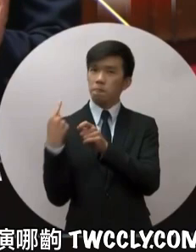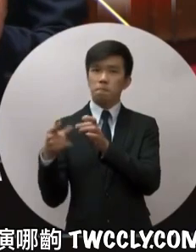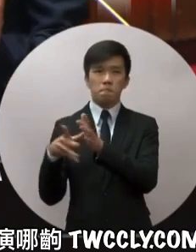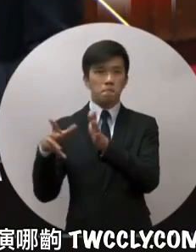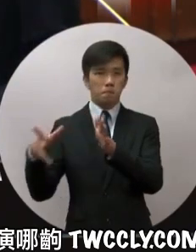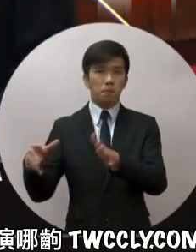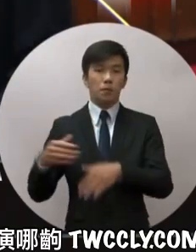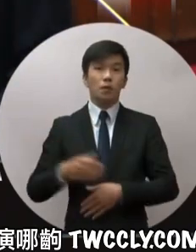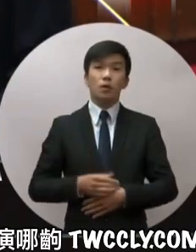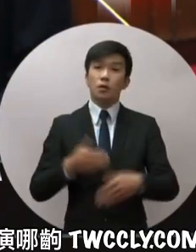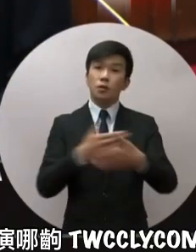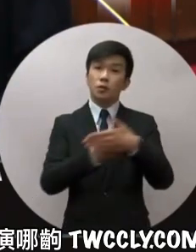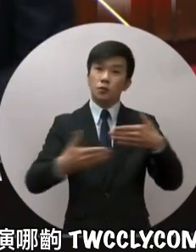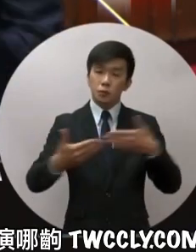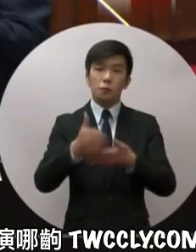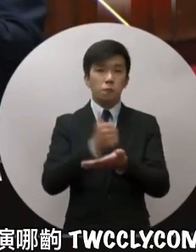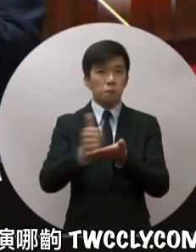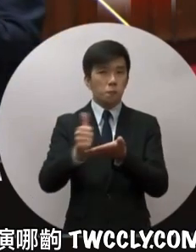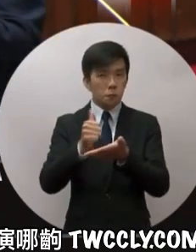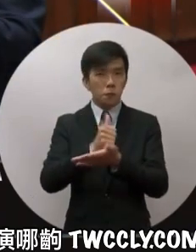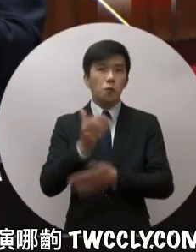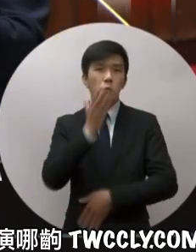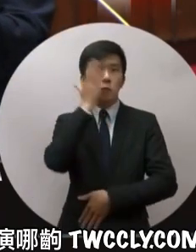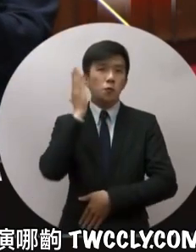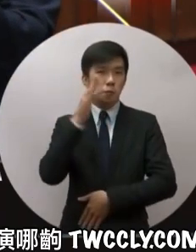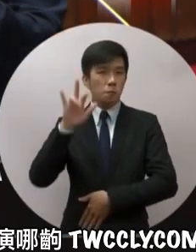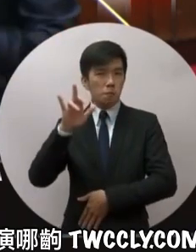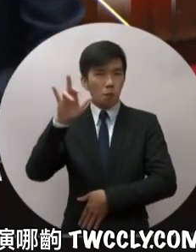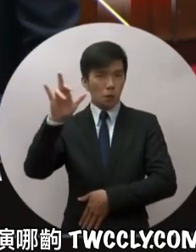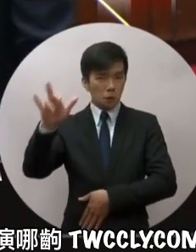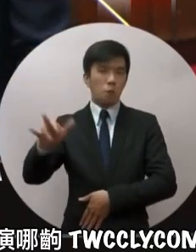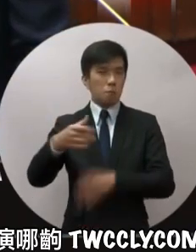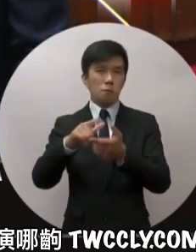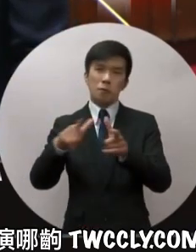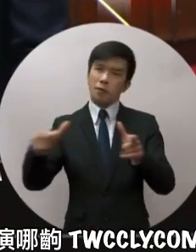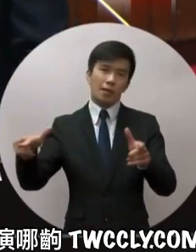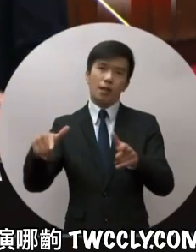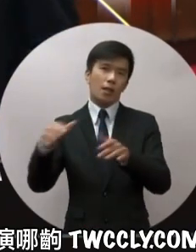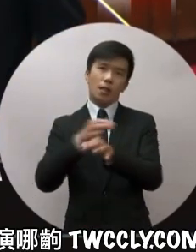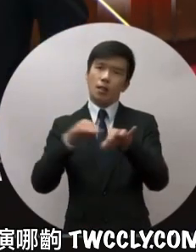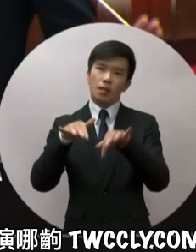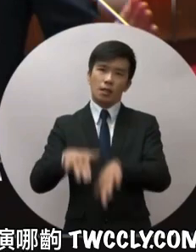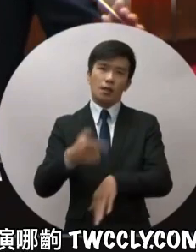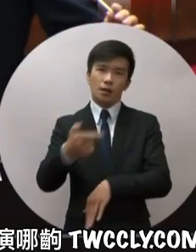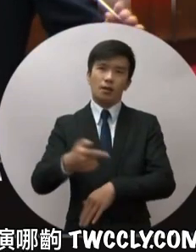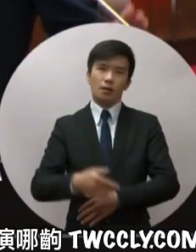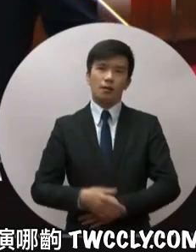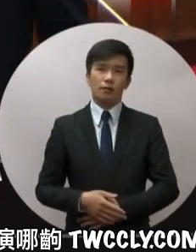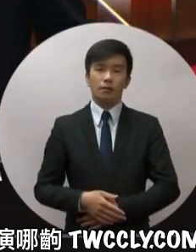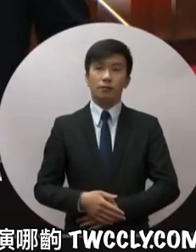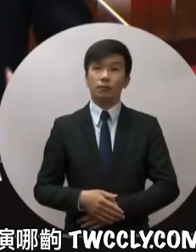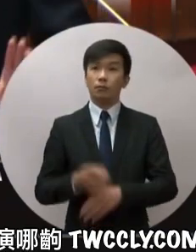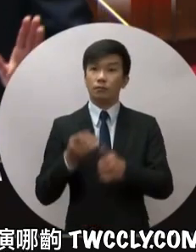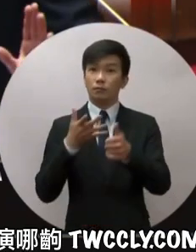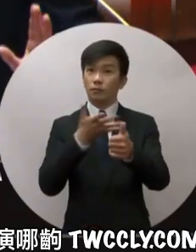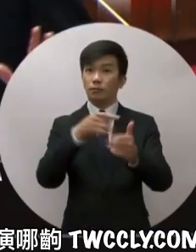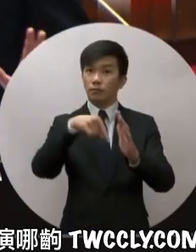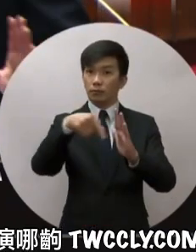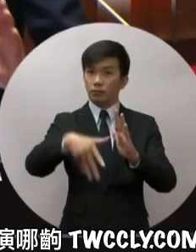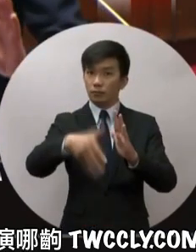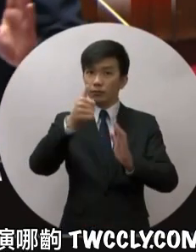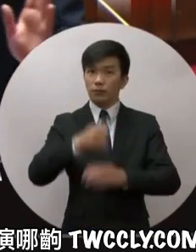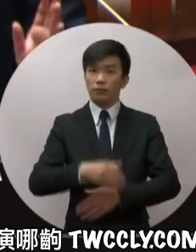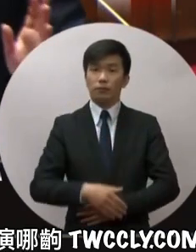通運輸旅遊啊還有航空可以說是產兮兮啊那請問一下院長對於這些